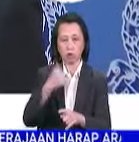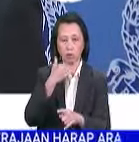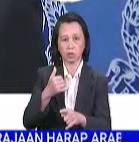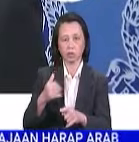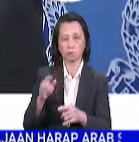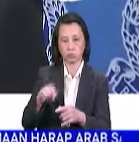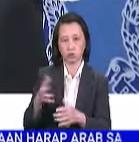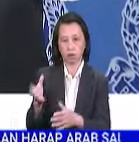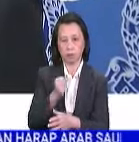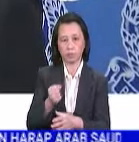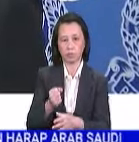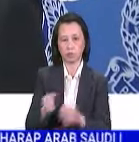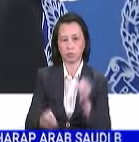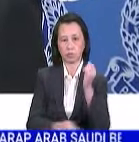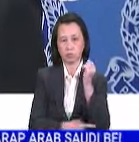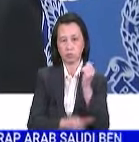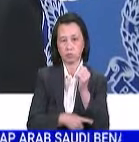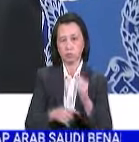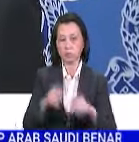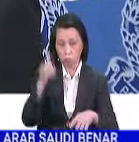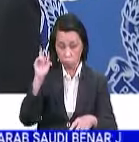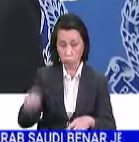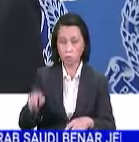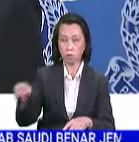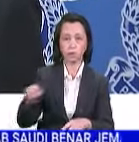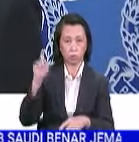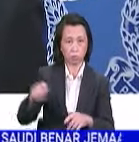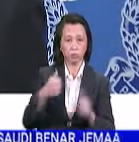InsyaAllah. Maknanya masih tertakluk kepada undang-undang? Ya, masih